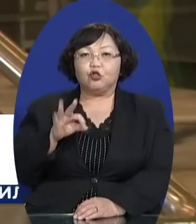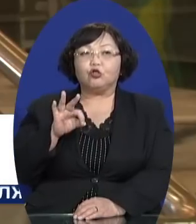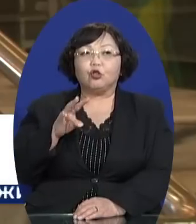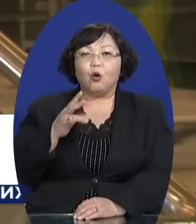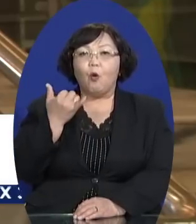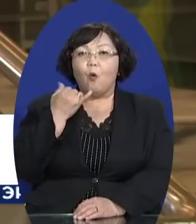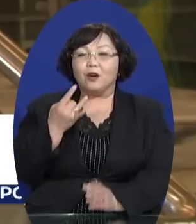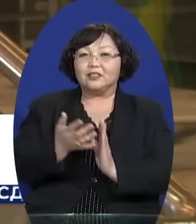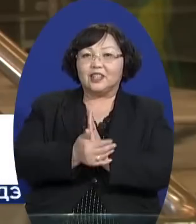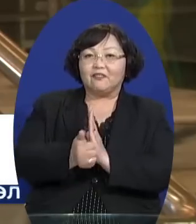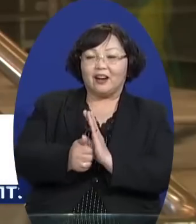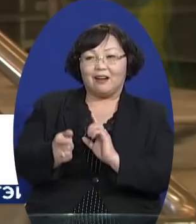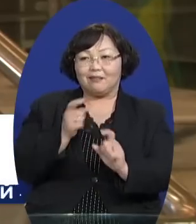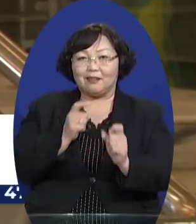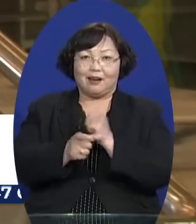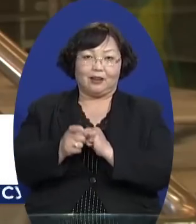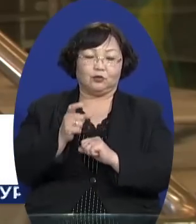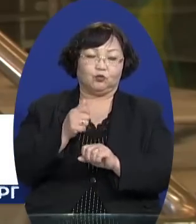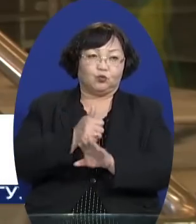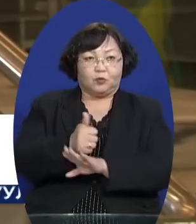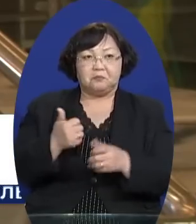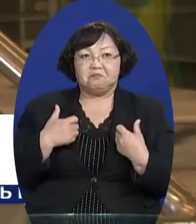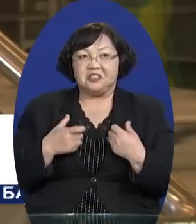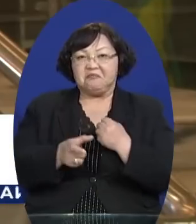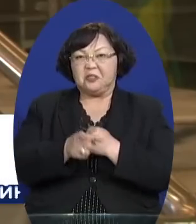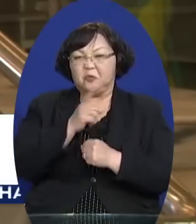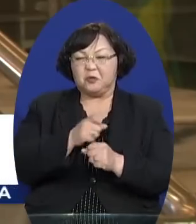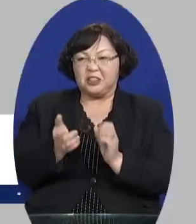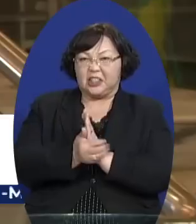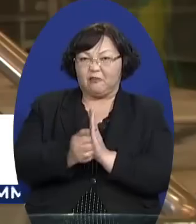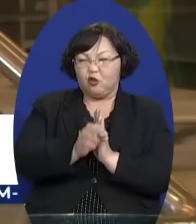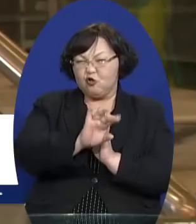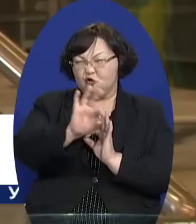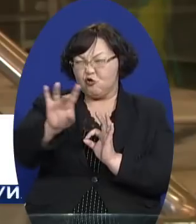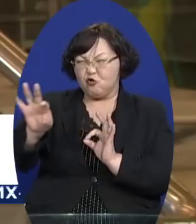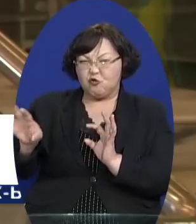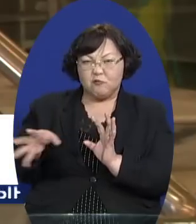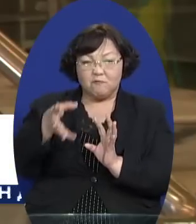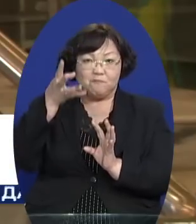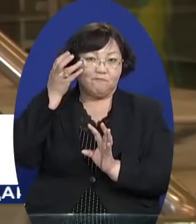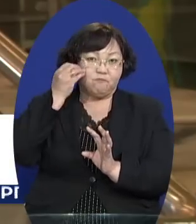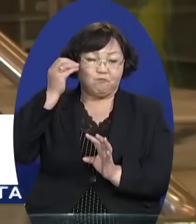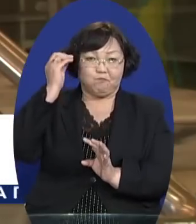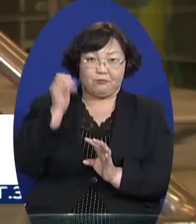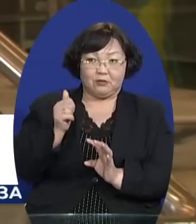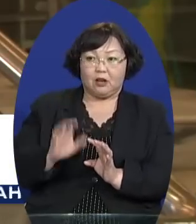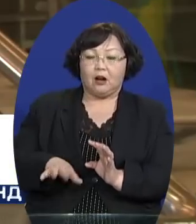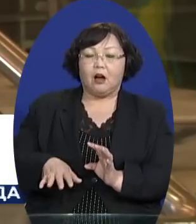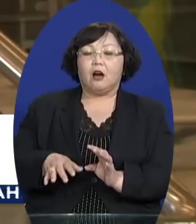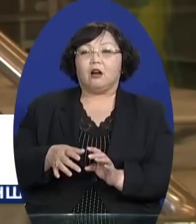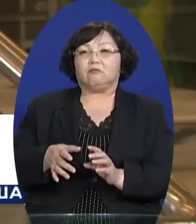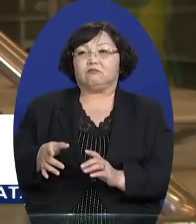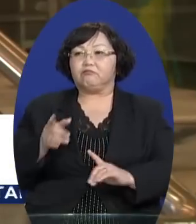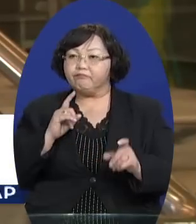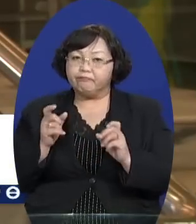ур чадвар тал дээр бол аялалжуулалтын мэрэгчлэлтэй хүмүүс их олон ийм одоо чадруудыг одоо эзэмшдэг. Энэ хүний цаана бол бүхэл бүтэн улс тэр хүний одоо